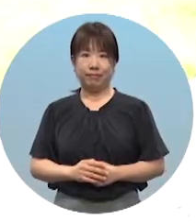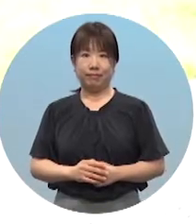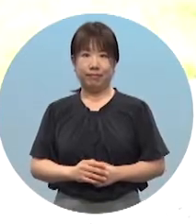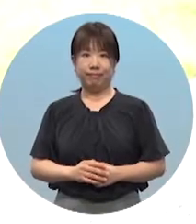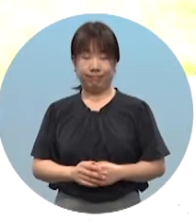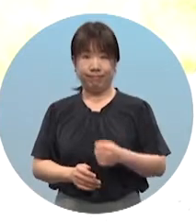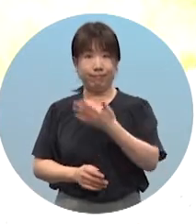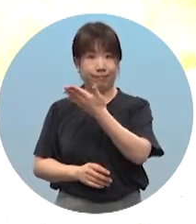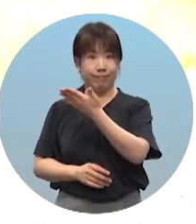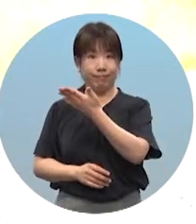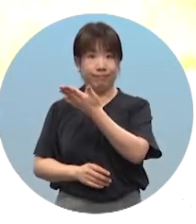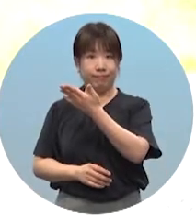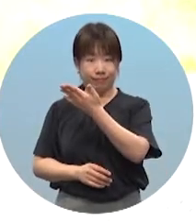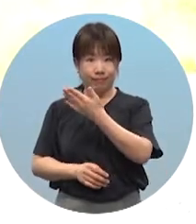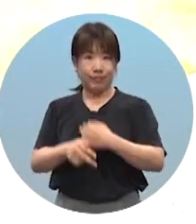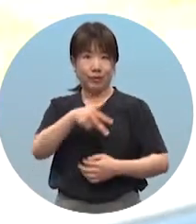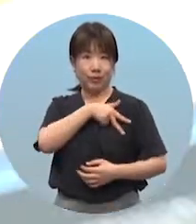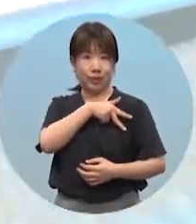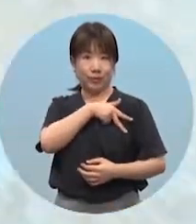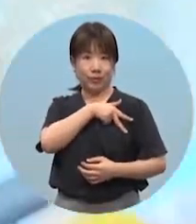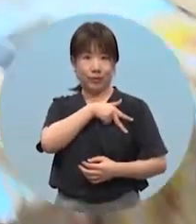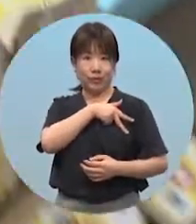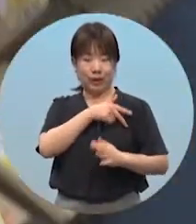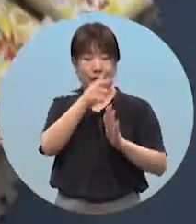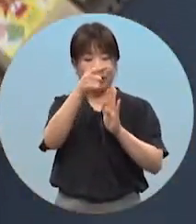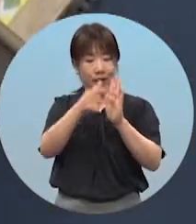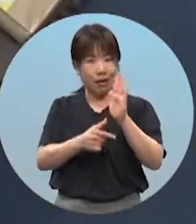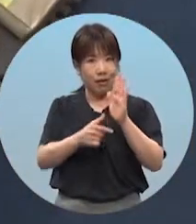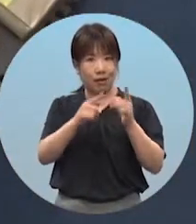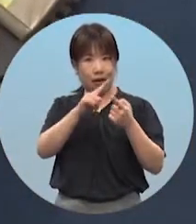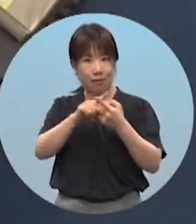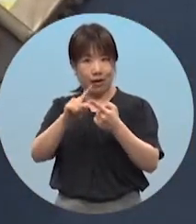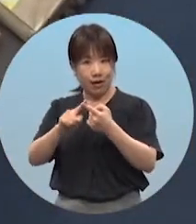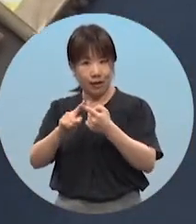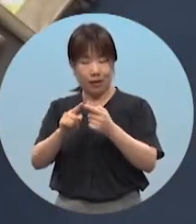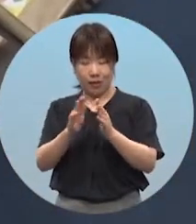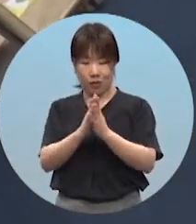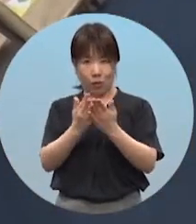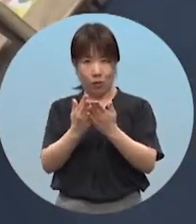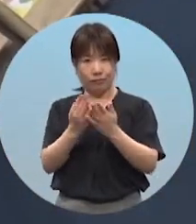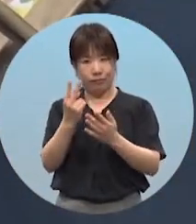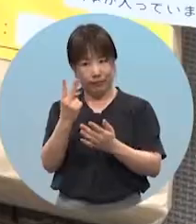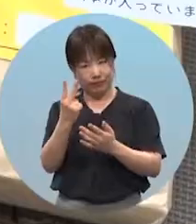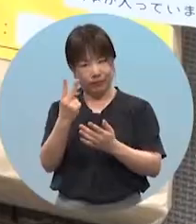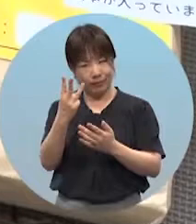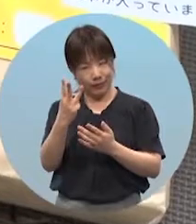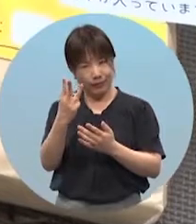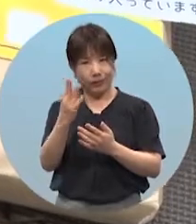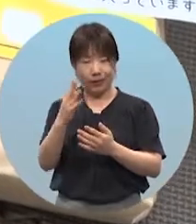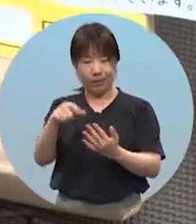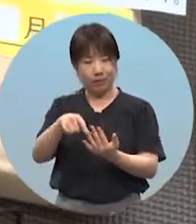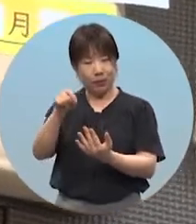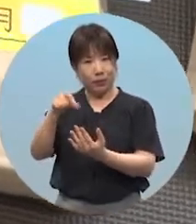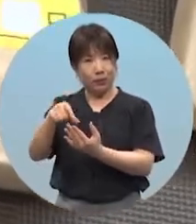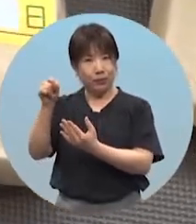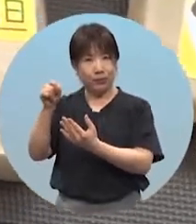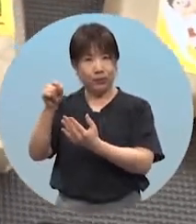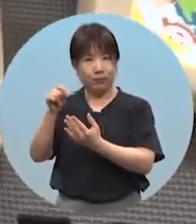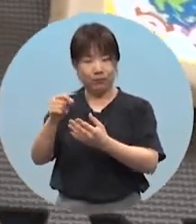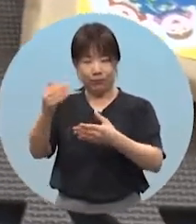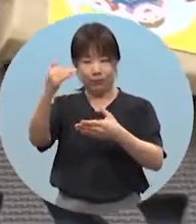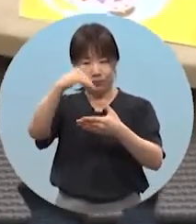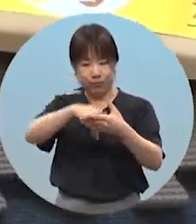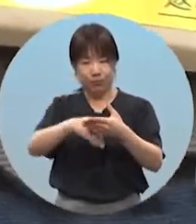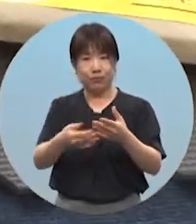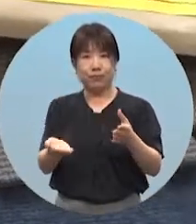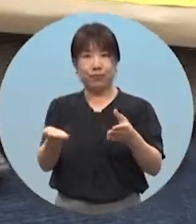こちらではカレードスタッフがテーマに沿って 2,3 冊の本をまとめたハテナパックがあります。袋に